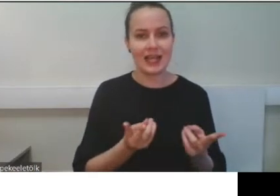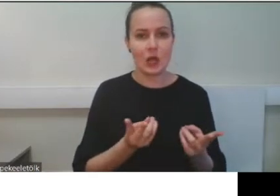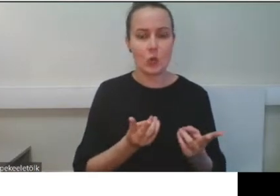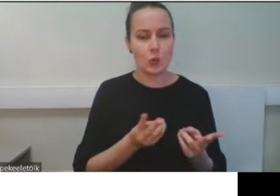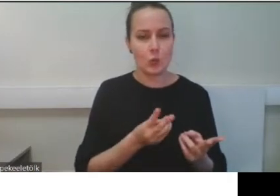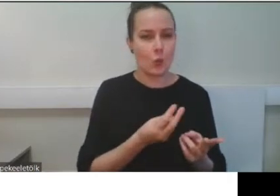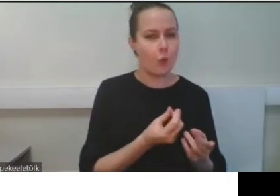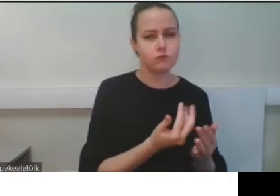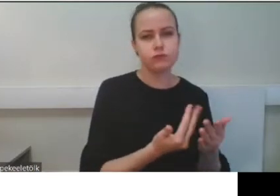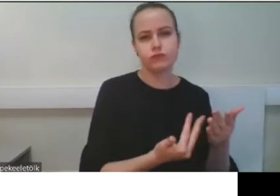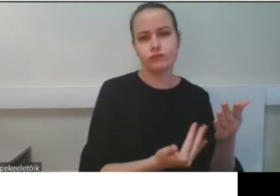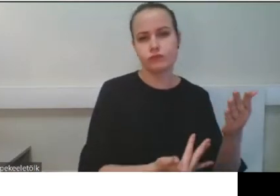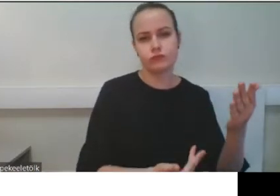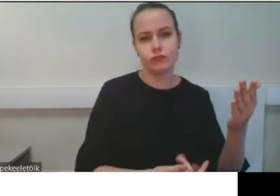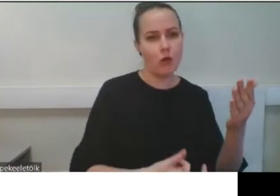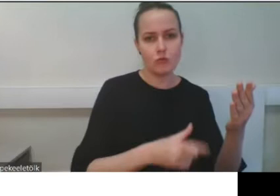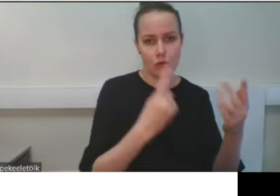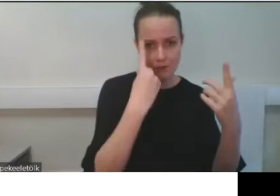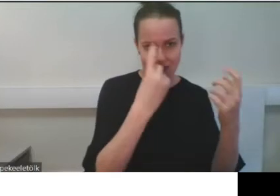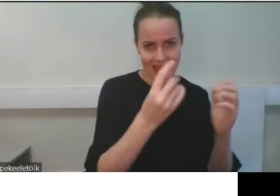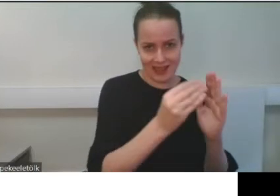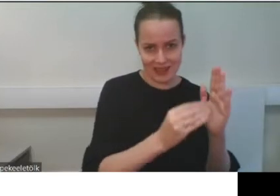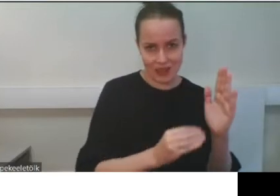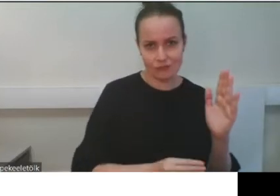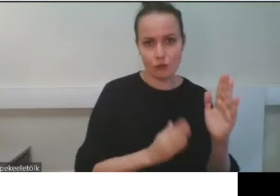seis võrreldes puuetega inimestega ,